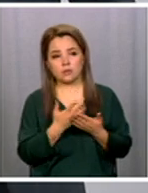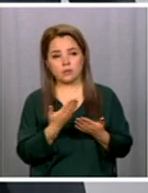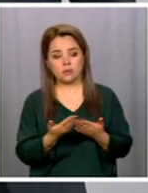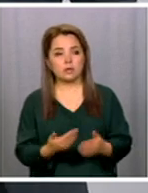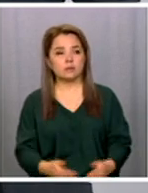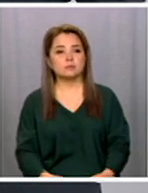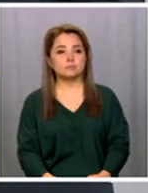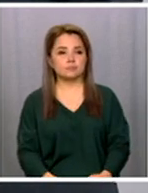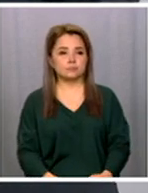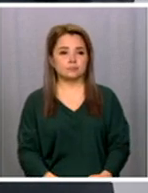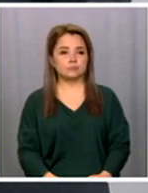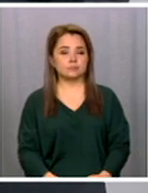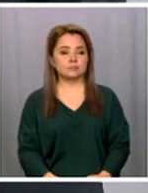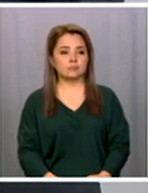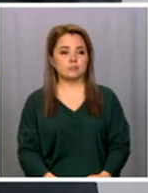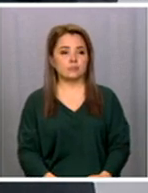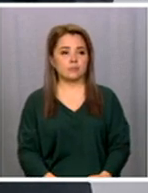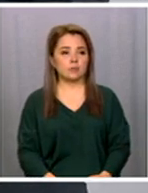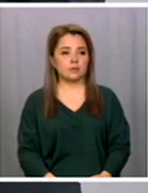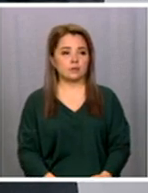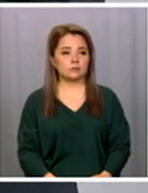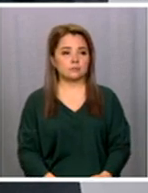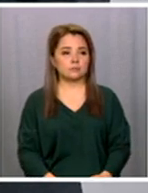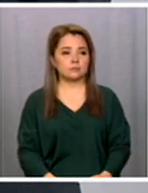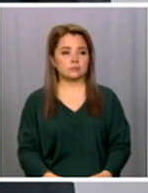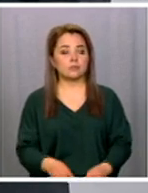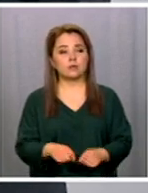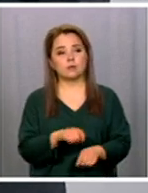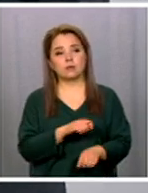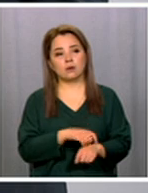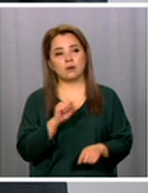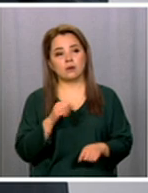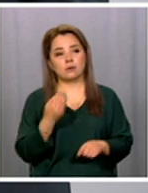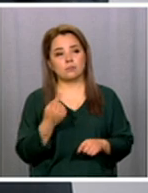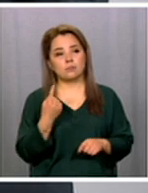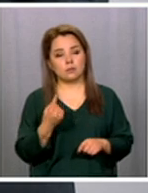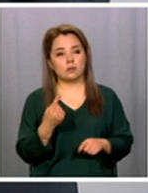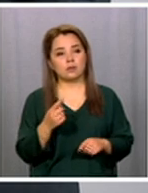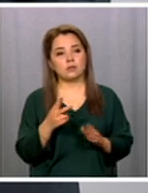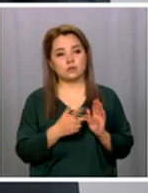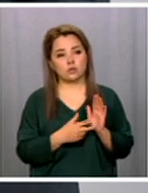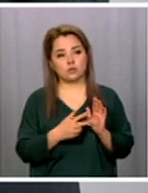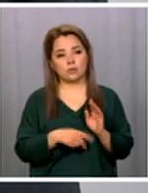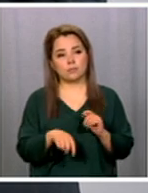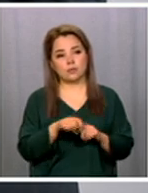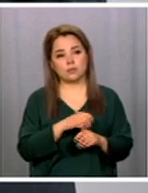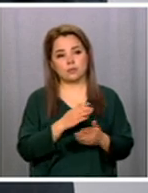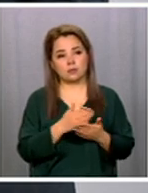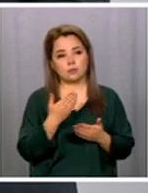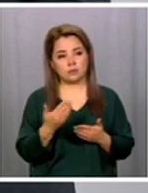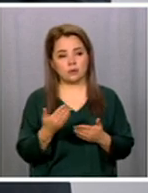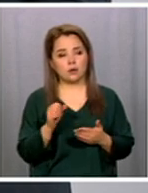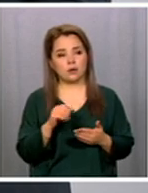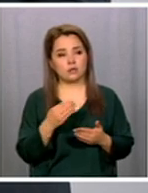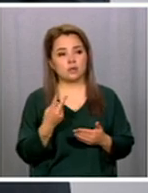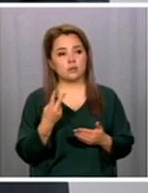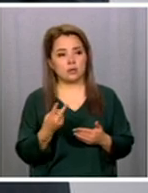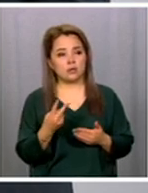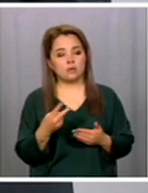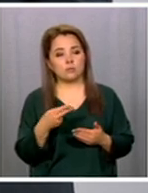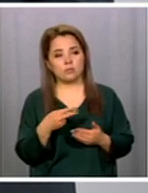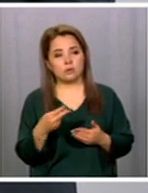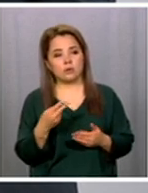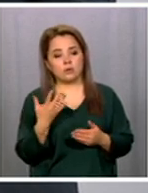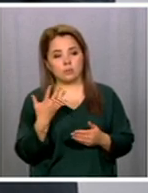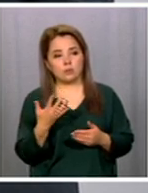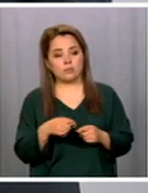берілгенін жазайық. Биіктігі, яғни H1 биіктік 800 метр, H2 биіктік